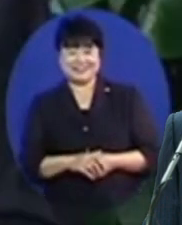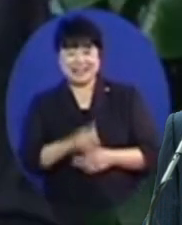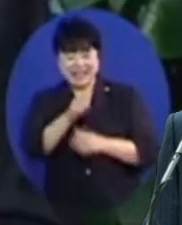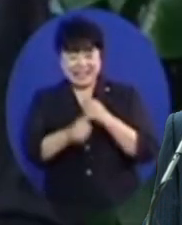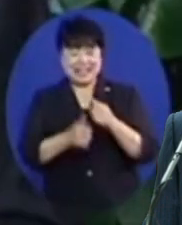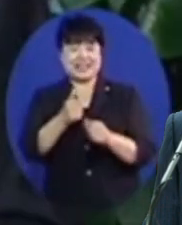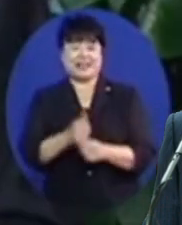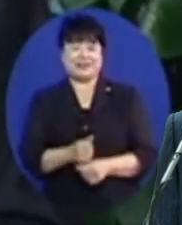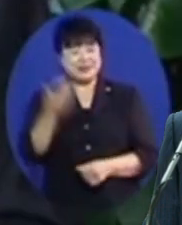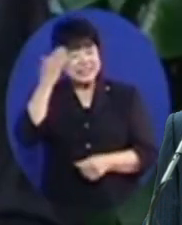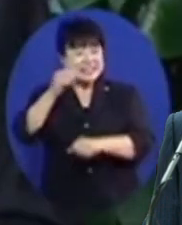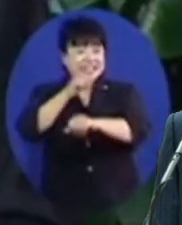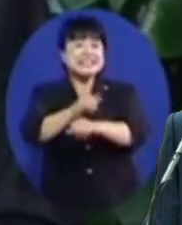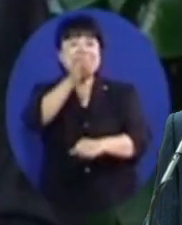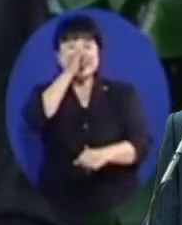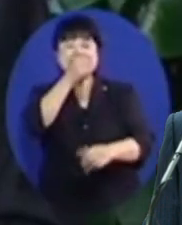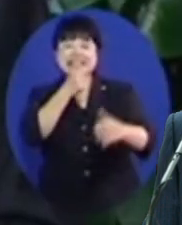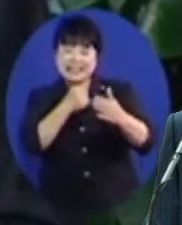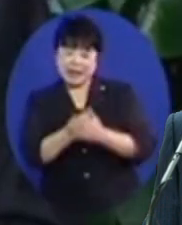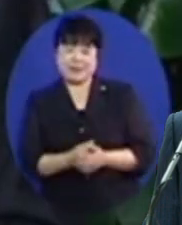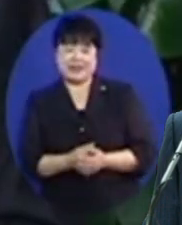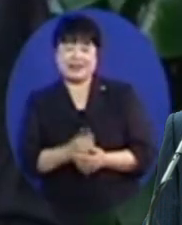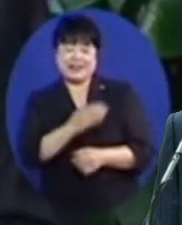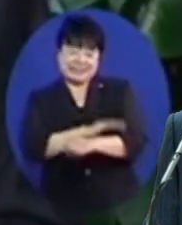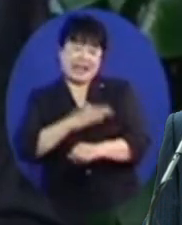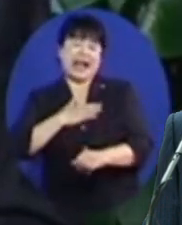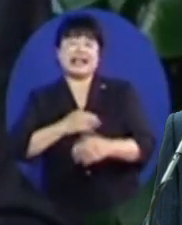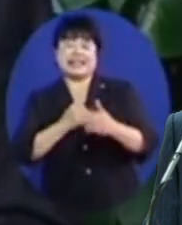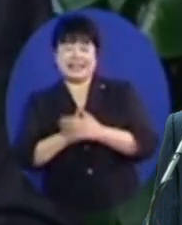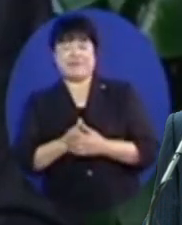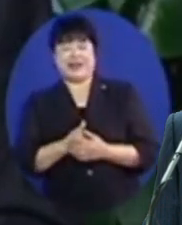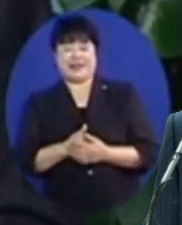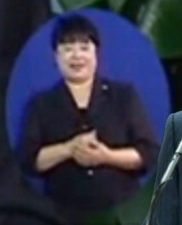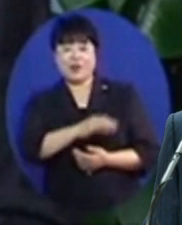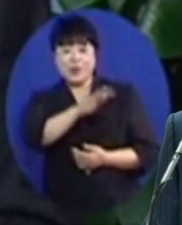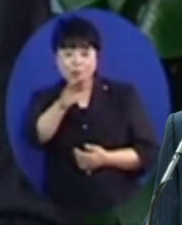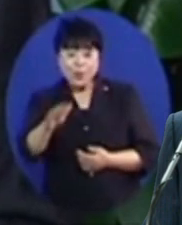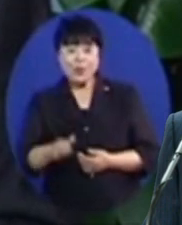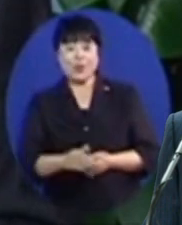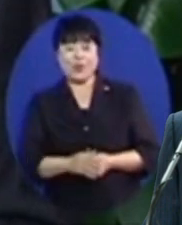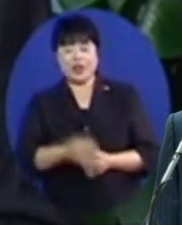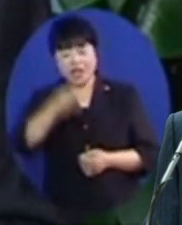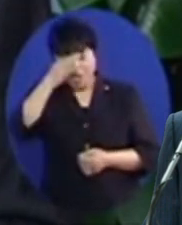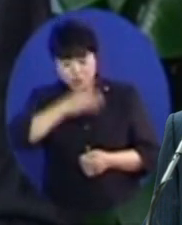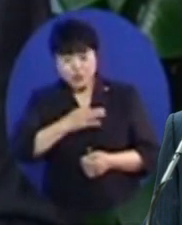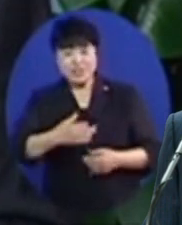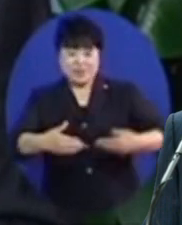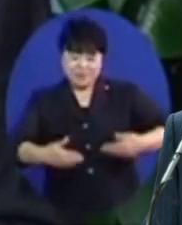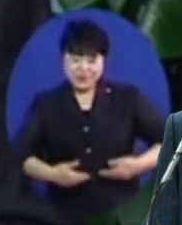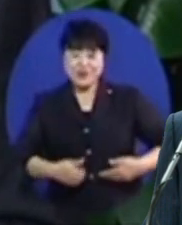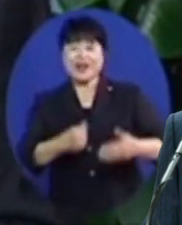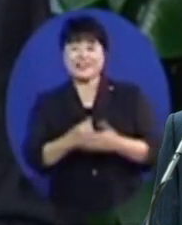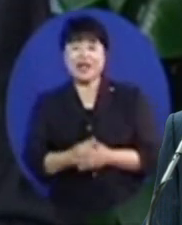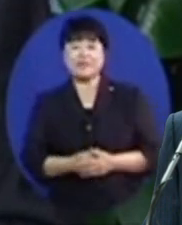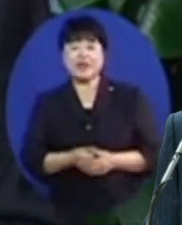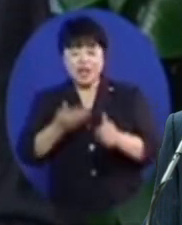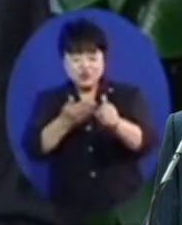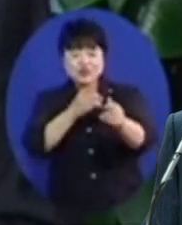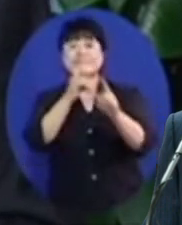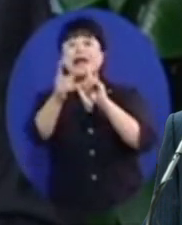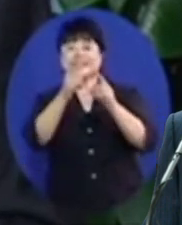하나님은 우리보다 지혜롭고 하나님은 우리보다 모든 것을 잘 아시는 하나님. 우리에게 유익되고 필요하기 때문에 주신 말씀인